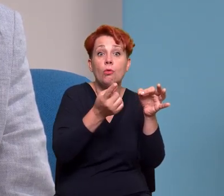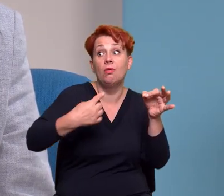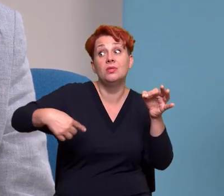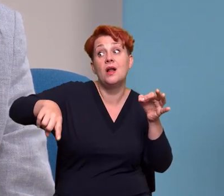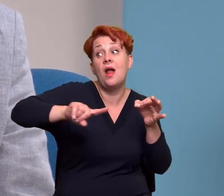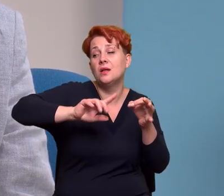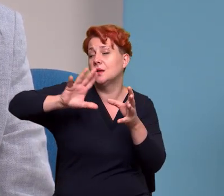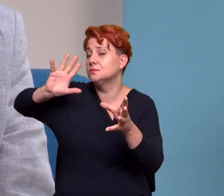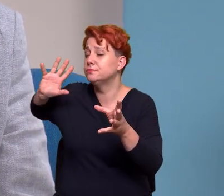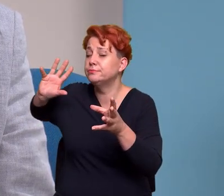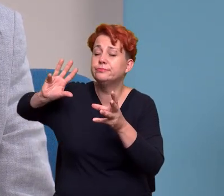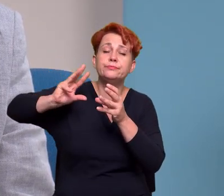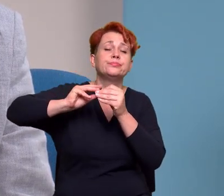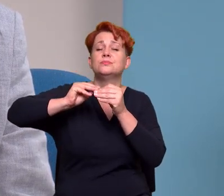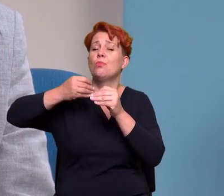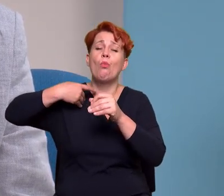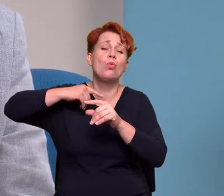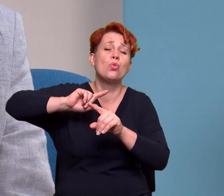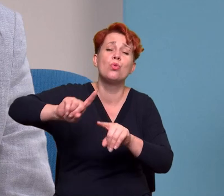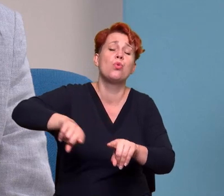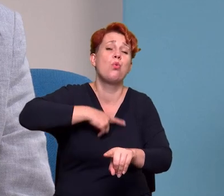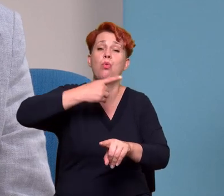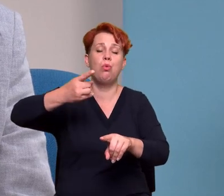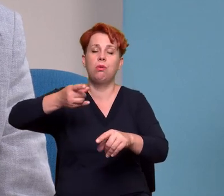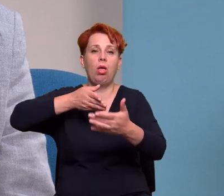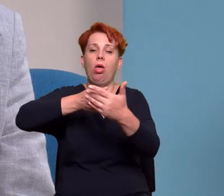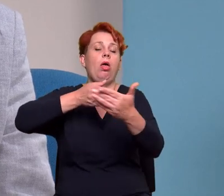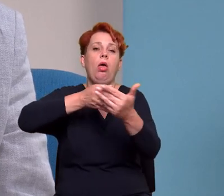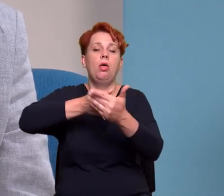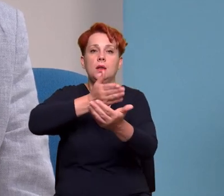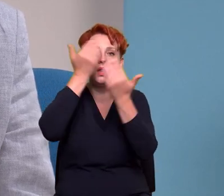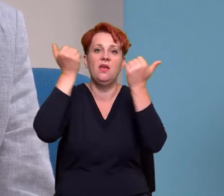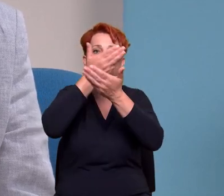nas tak długo niedostępna, przysypana.